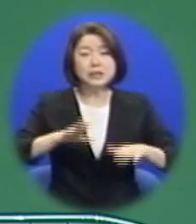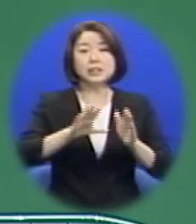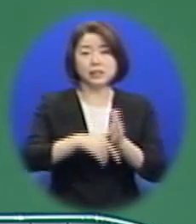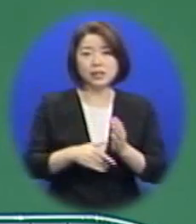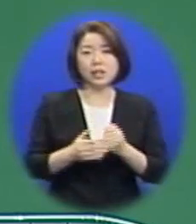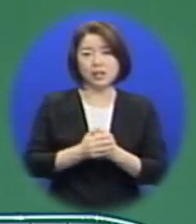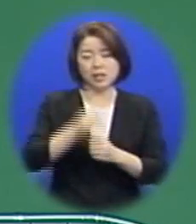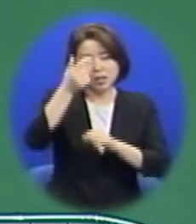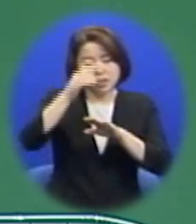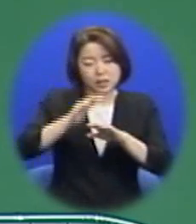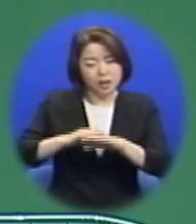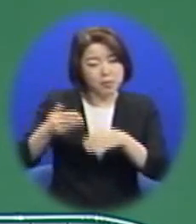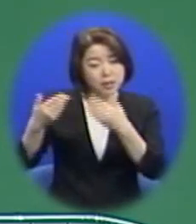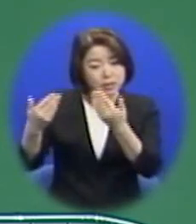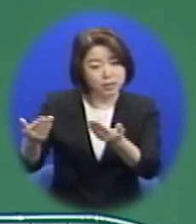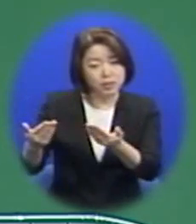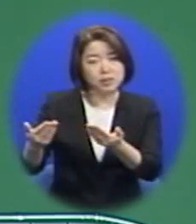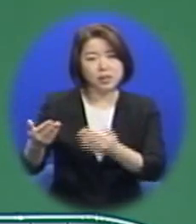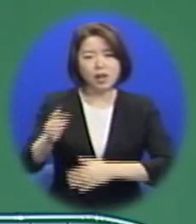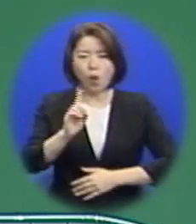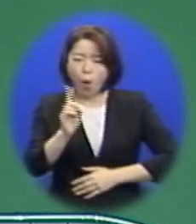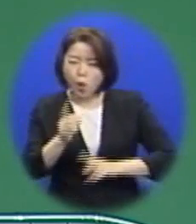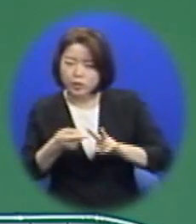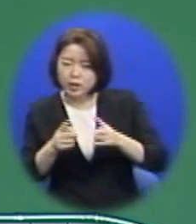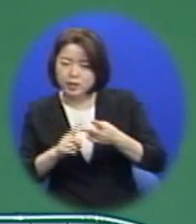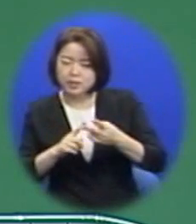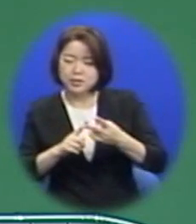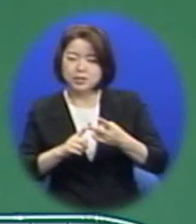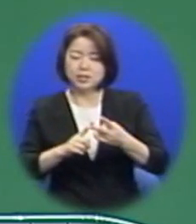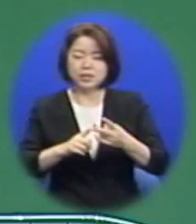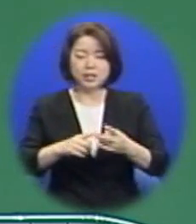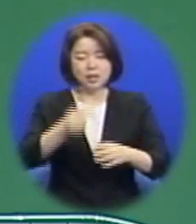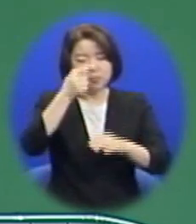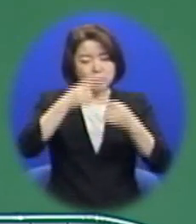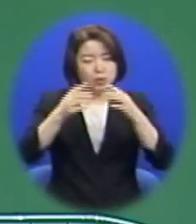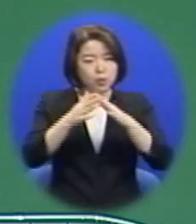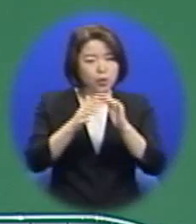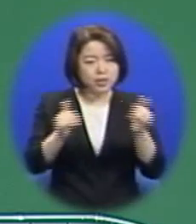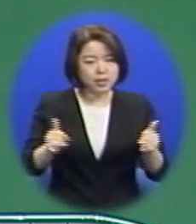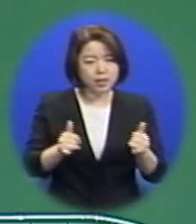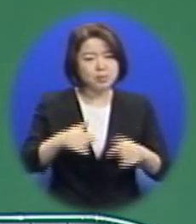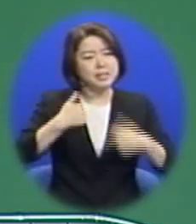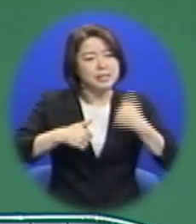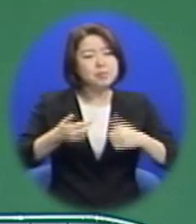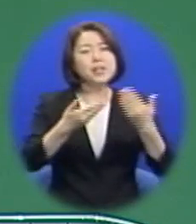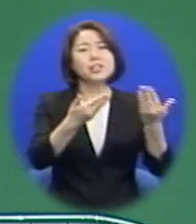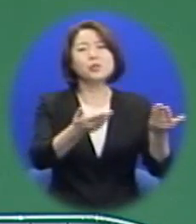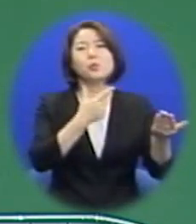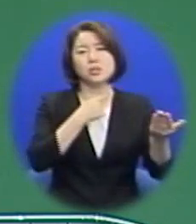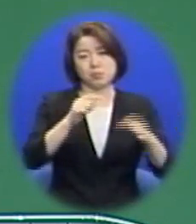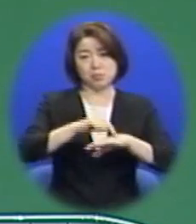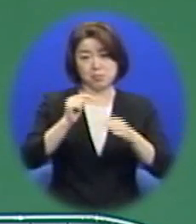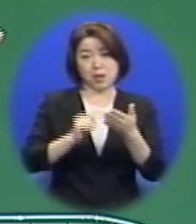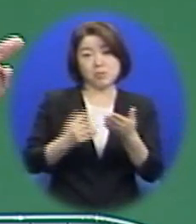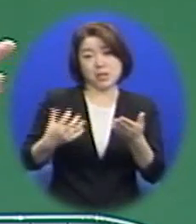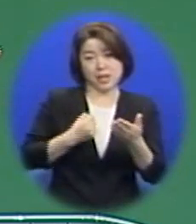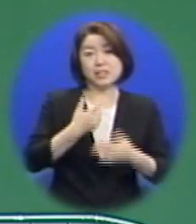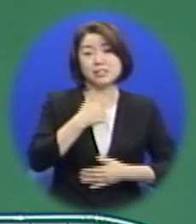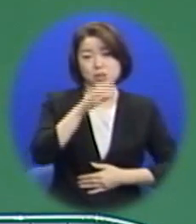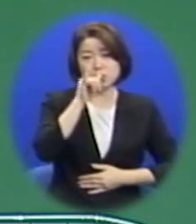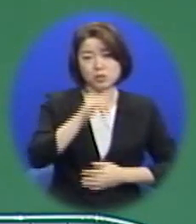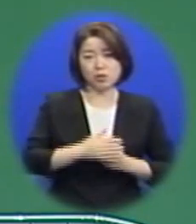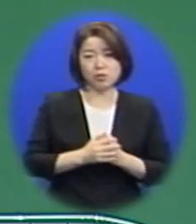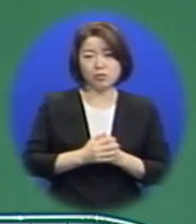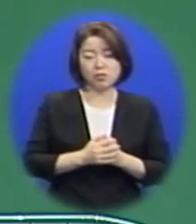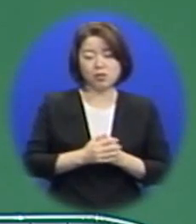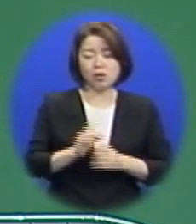시간에 어떻게든지 성도들을 기쁘게 해드려야 되겠다 그런 마음을 간절히 가진 적이 있습니다. 제가 성도들을 어떻게 기쁘게